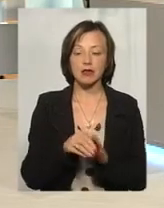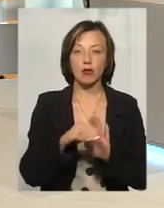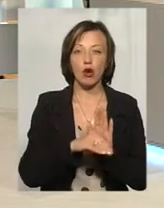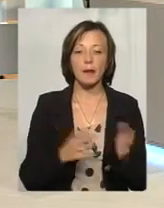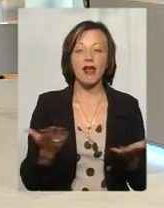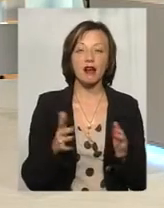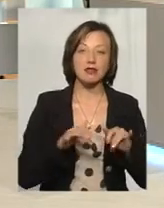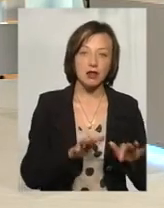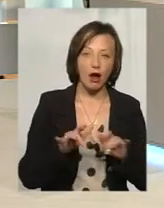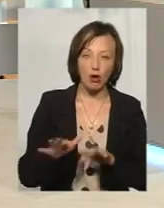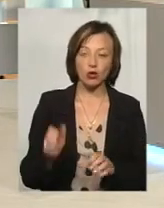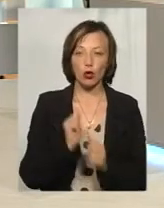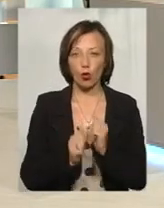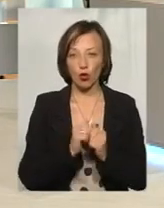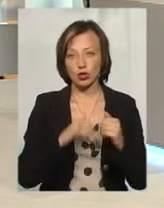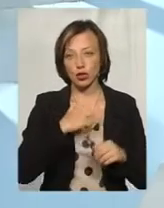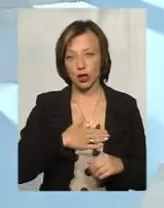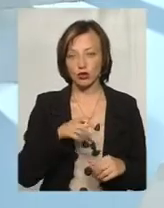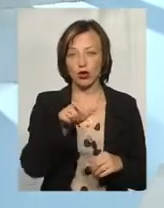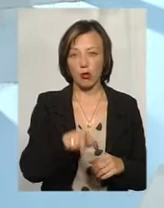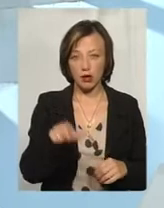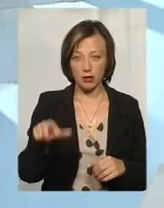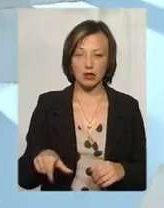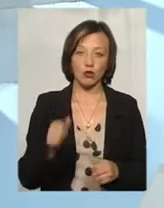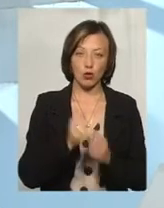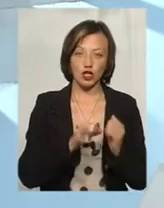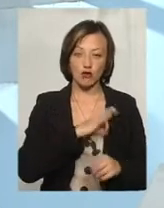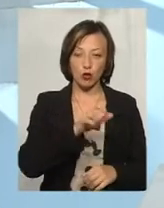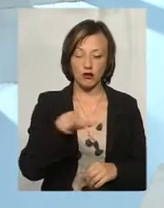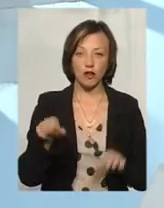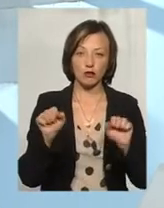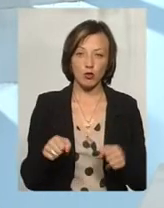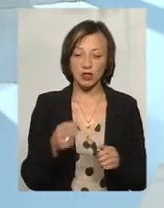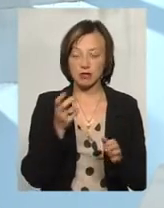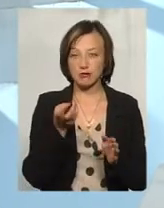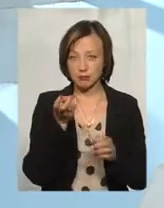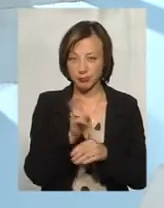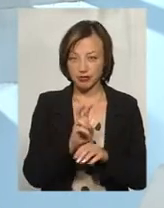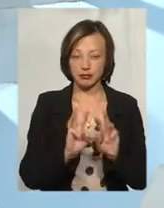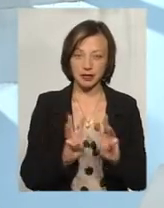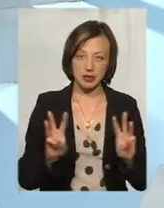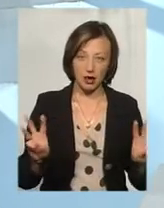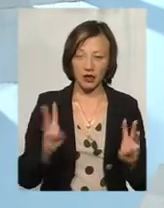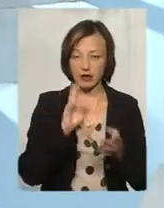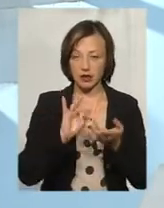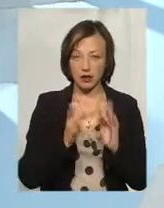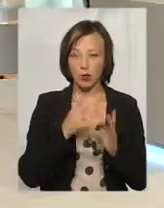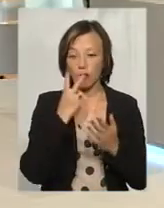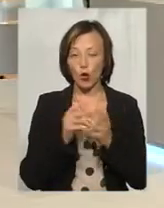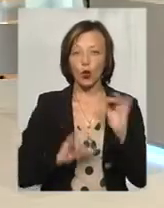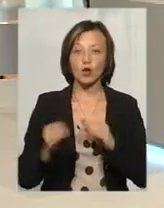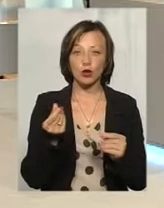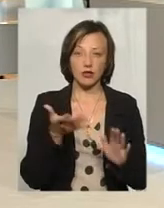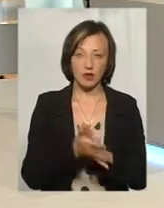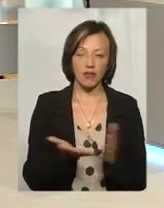які заходи, і кожен наш громадянин, кожен споживач області може зайти на сайті у нас побачити, куди ці кошти будуть витрачатись